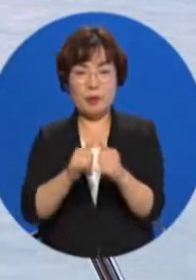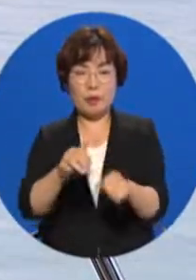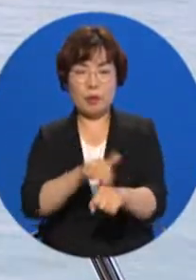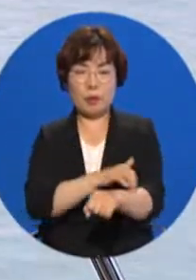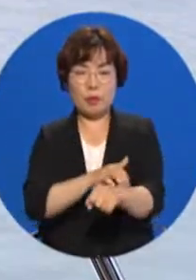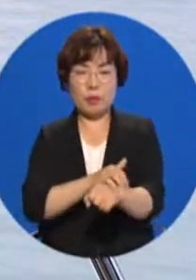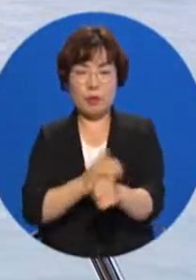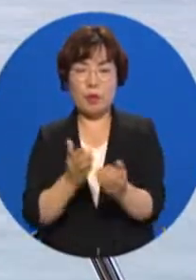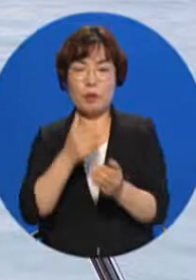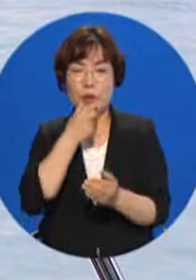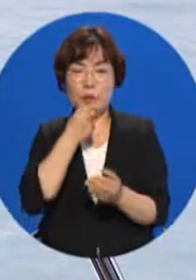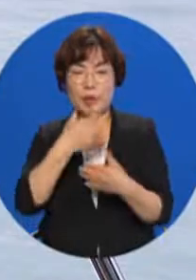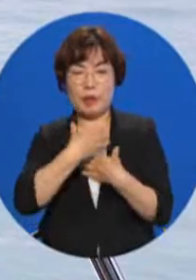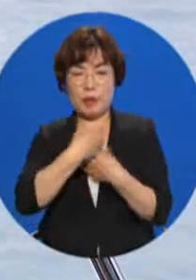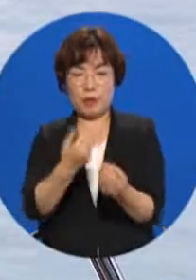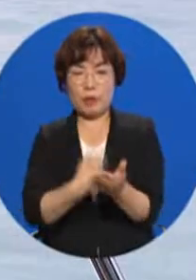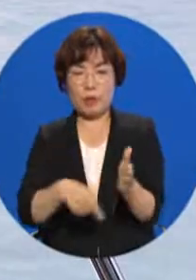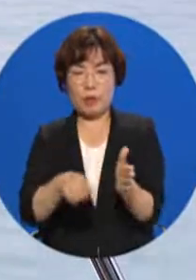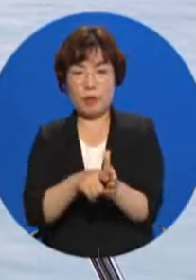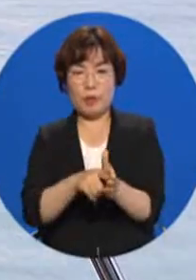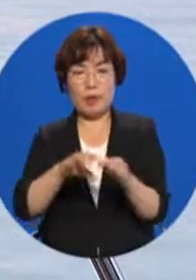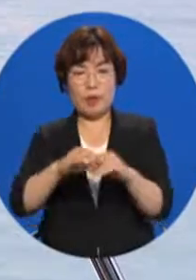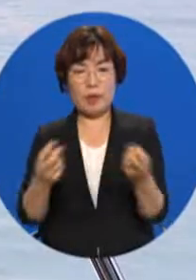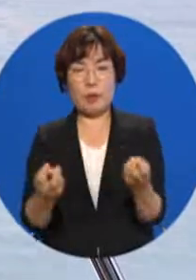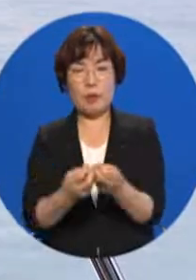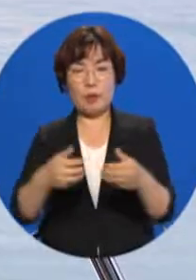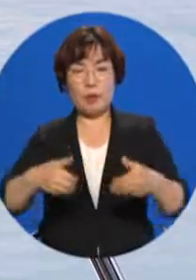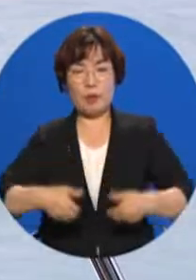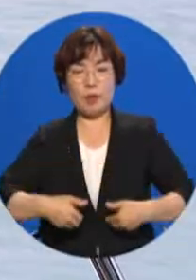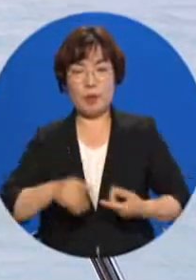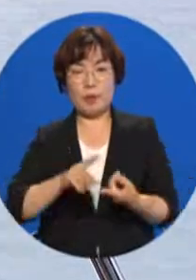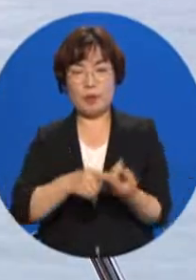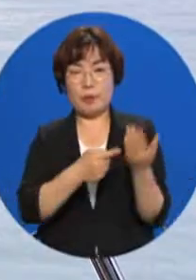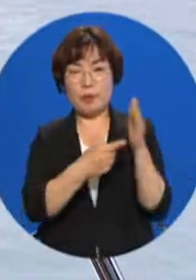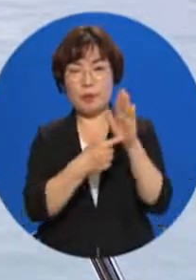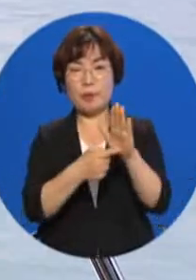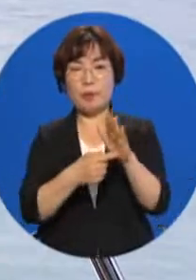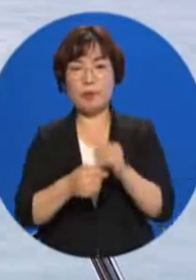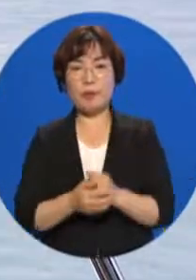이동권을 안정적으로 보장할 대책 마련이 필요해 보입니다. MBC 뉴스 강서영입니다.